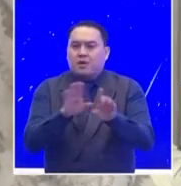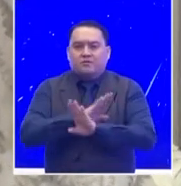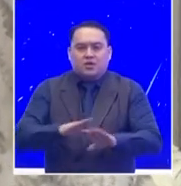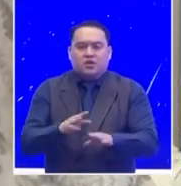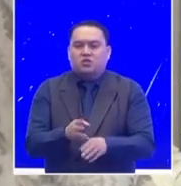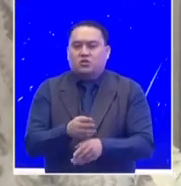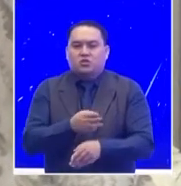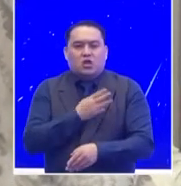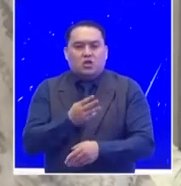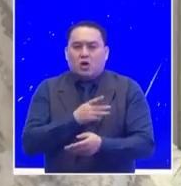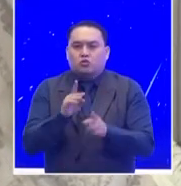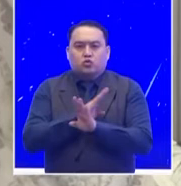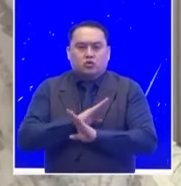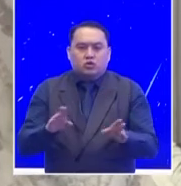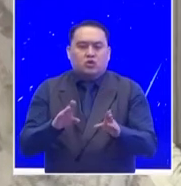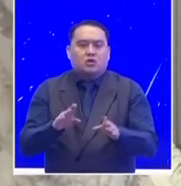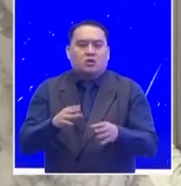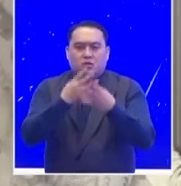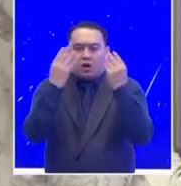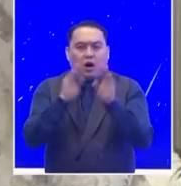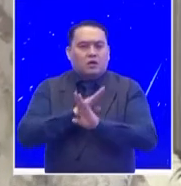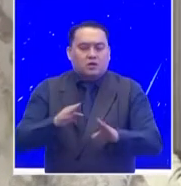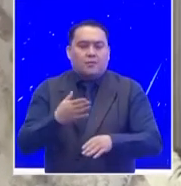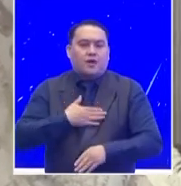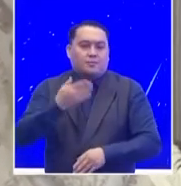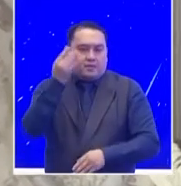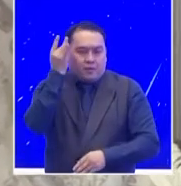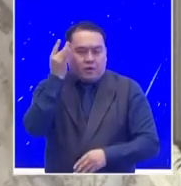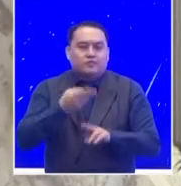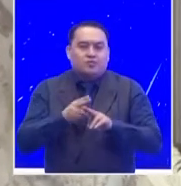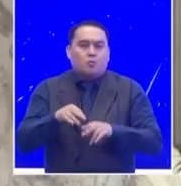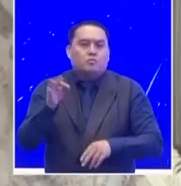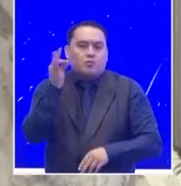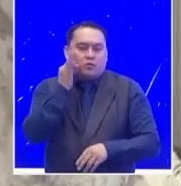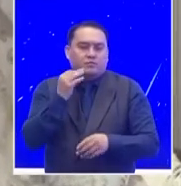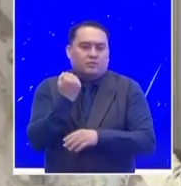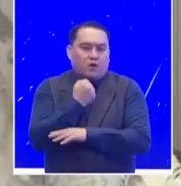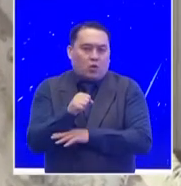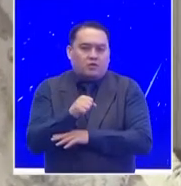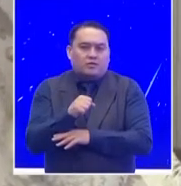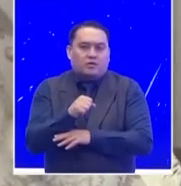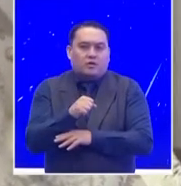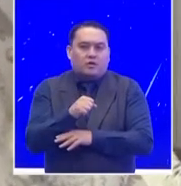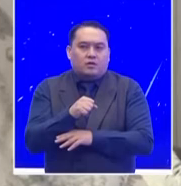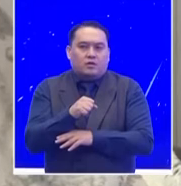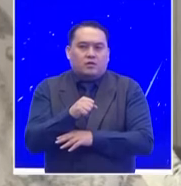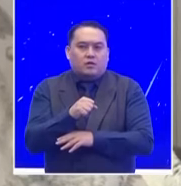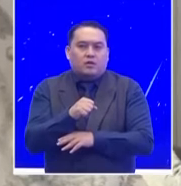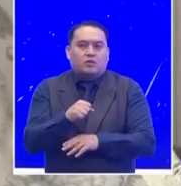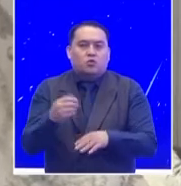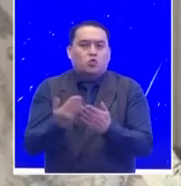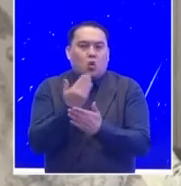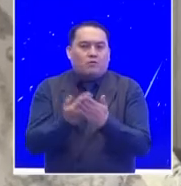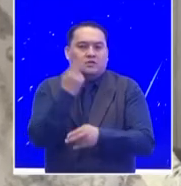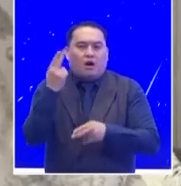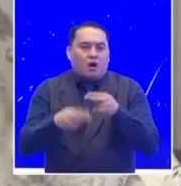повторится никогда. События тех лет никогда не вылетят из моей памяти. Помню, победу я встретила в Франкфурте на Майне. Новость об